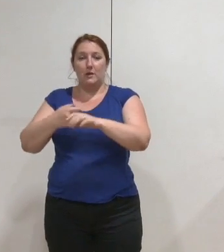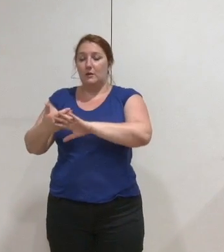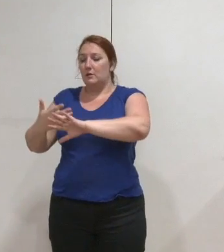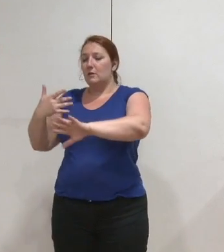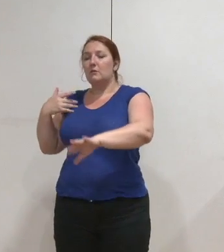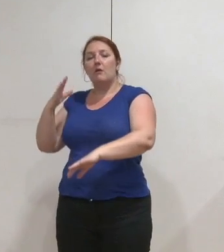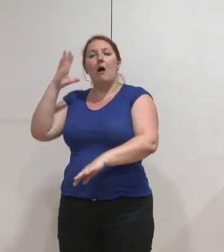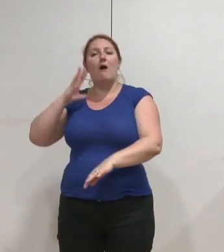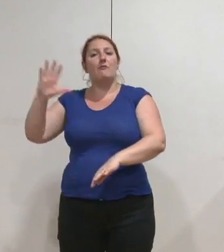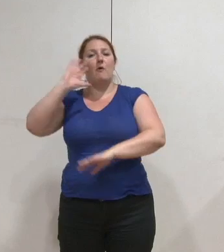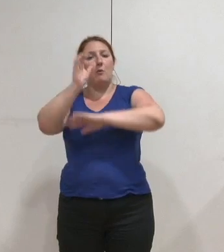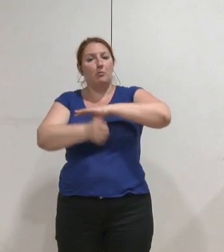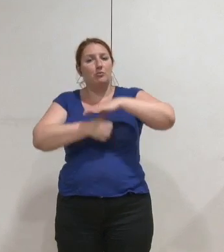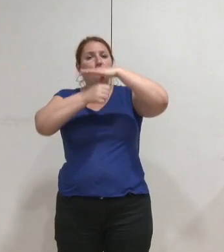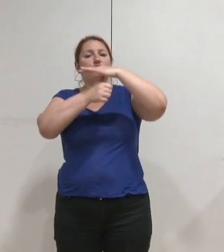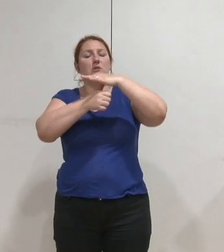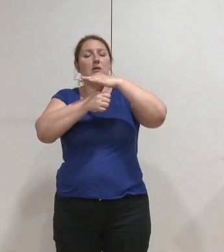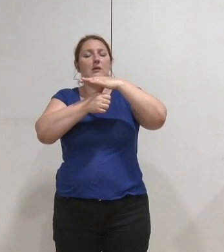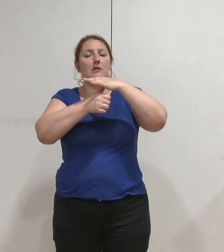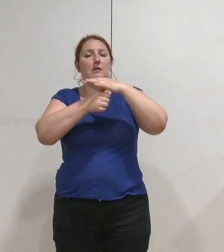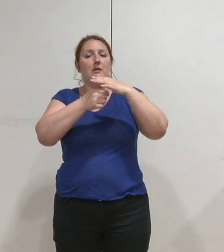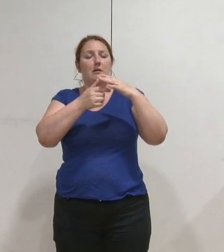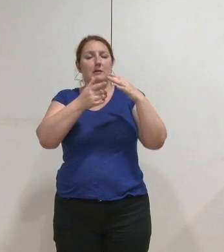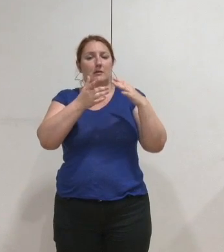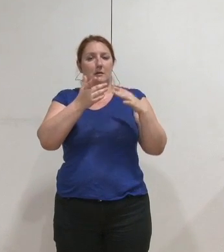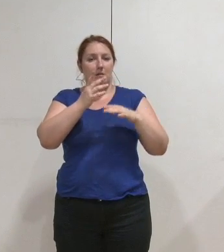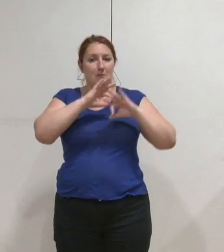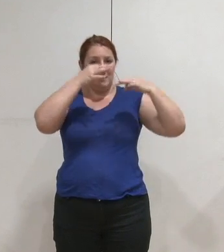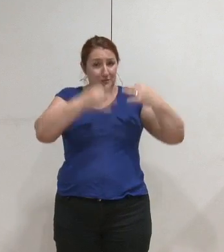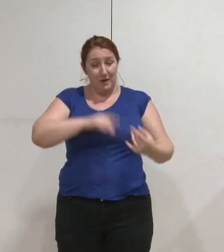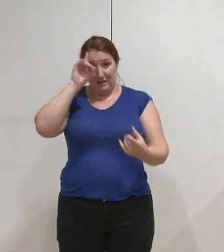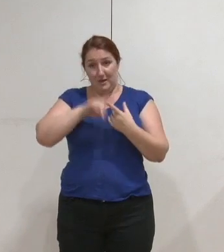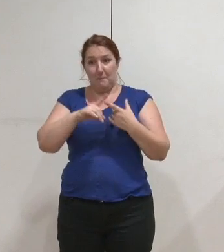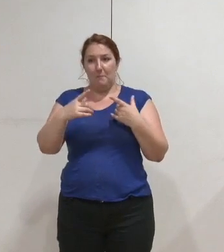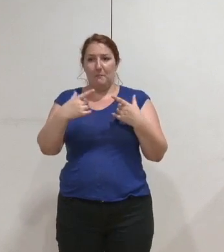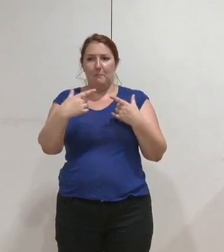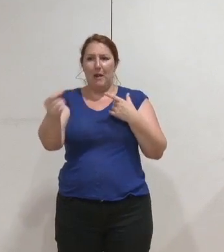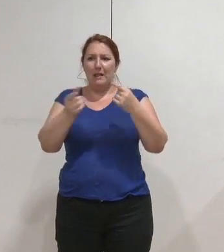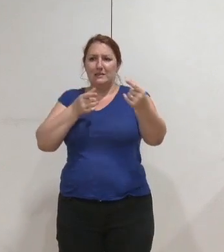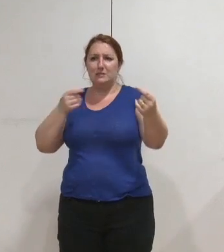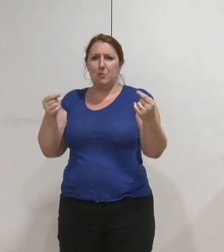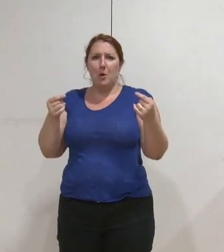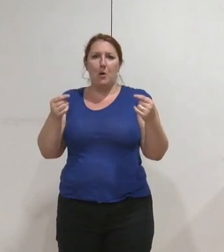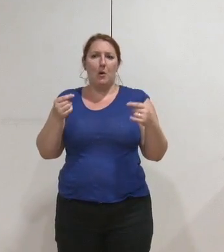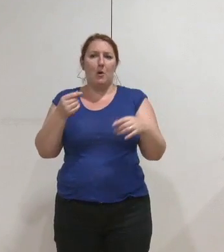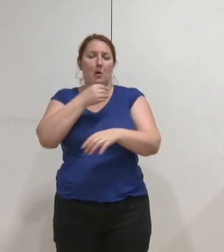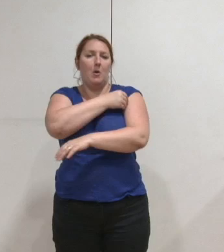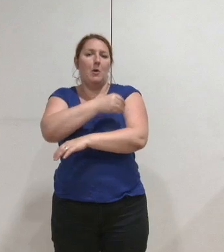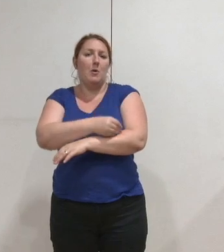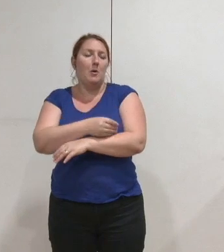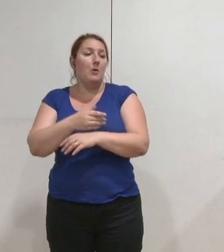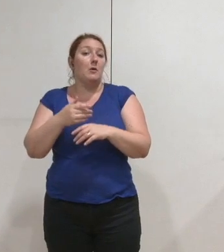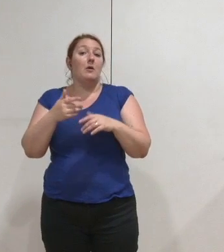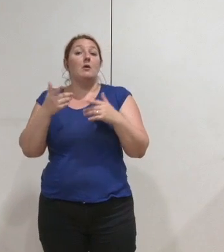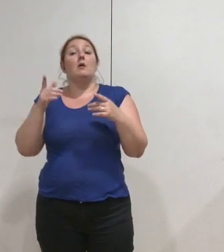principal concernant le Palais des Sports et enfin elle va permettre de créer le budget de la régie lumière en y inscrivant les